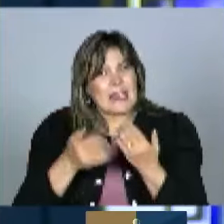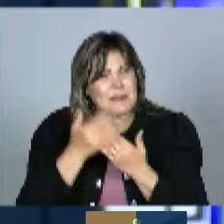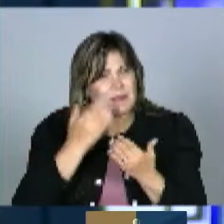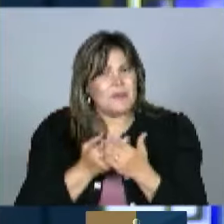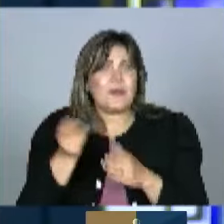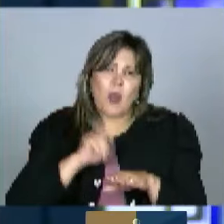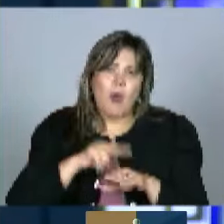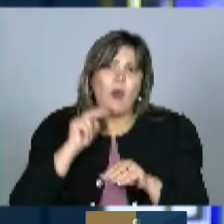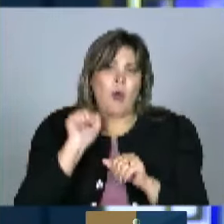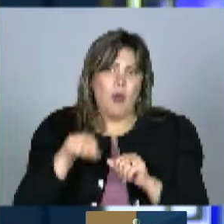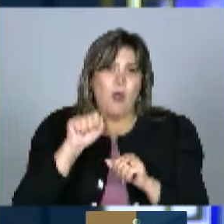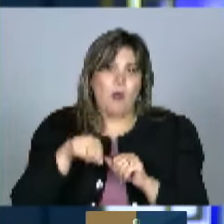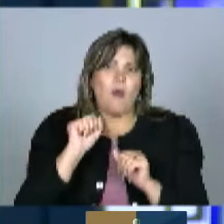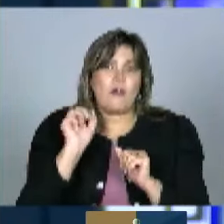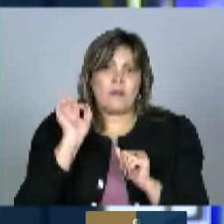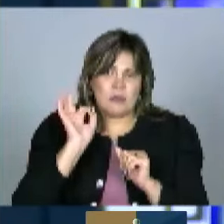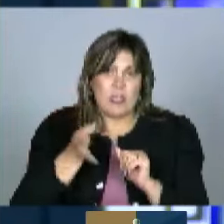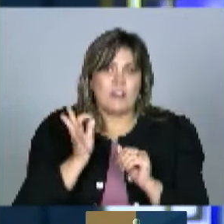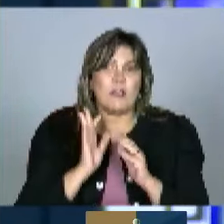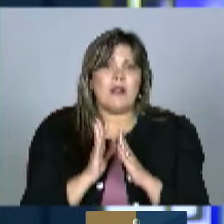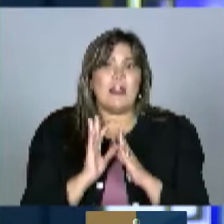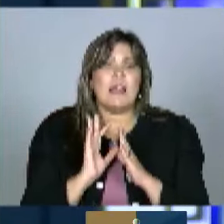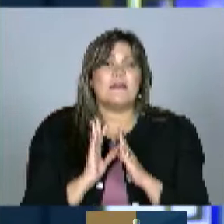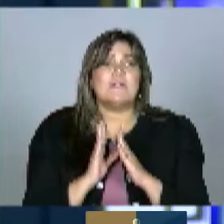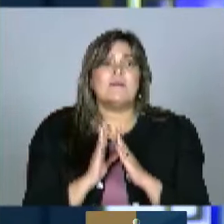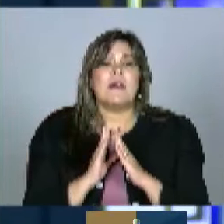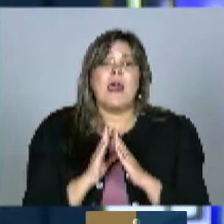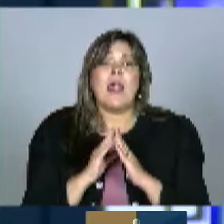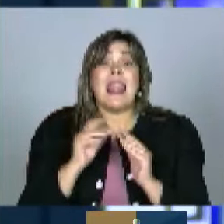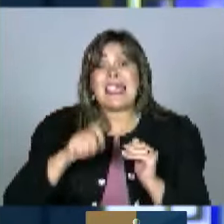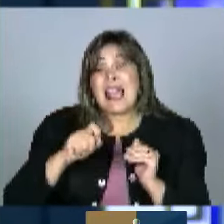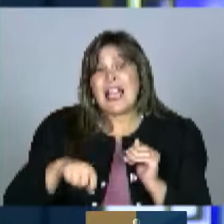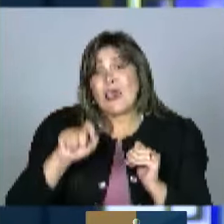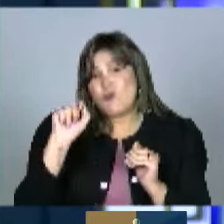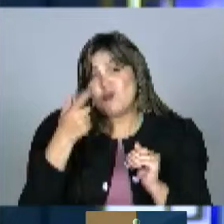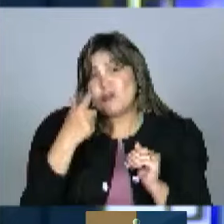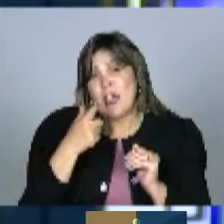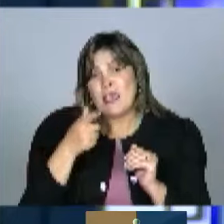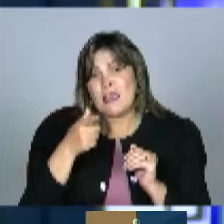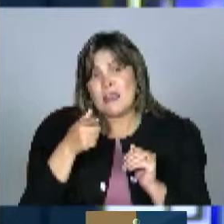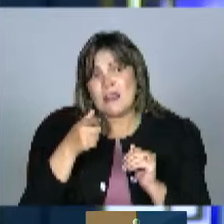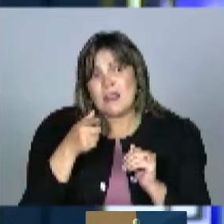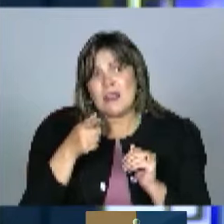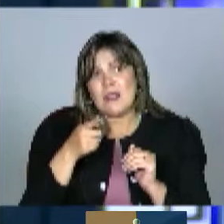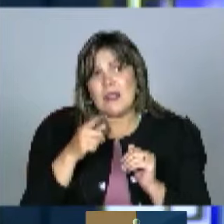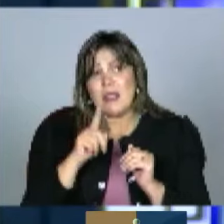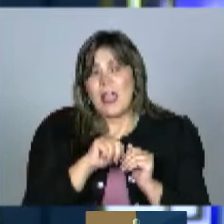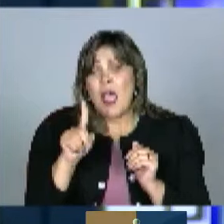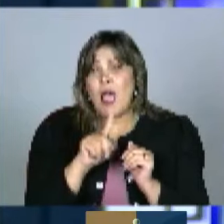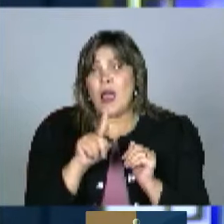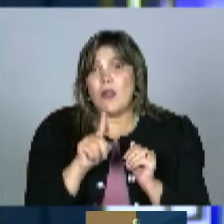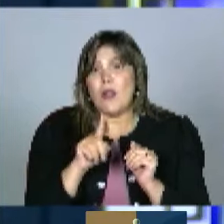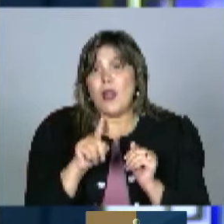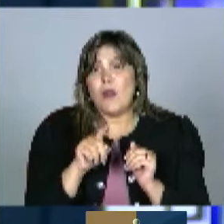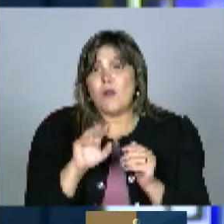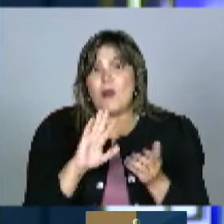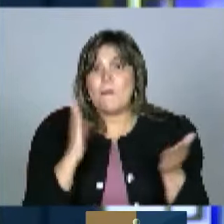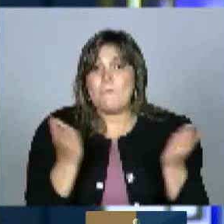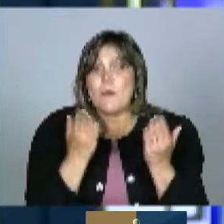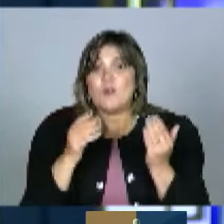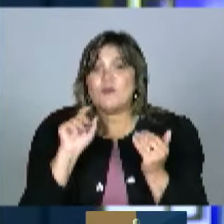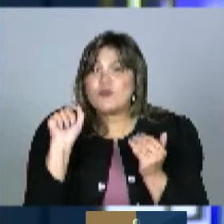في الحاله دي لا يختص به مثلا ض المستعجل او ليس من من الامور